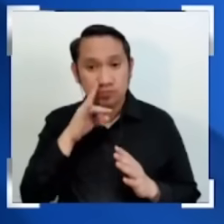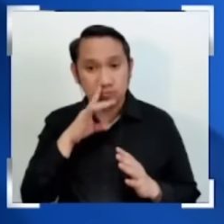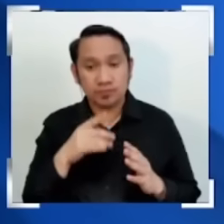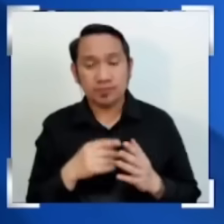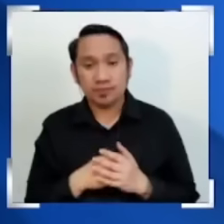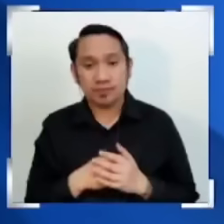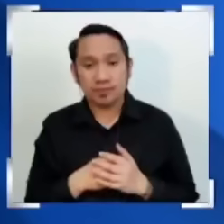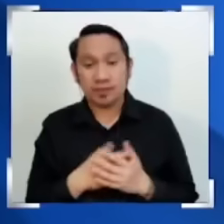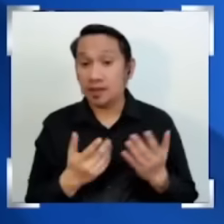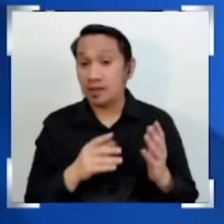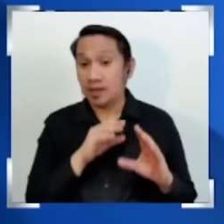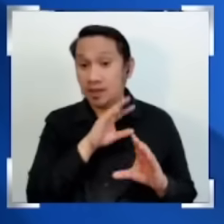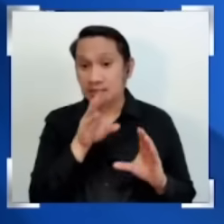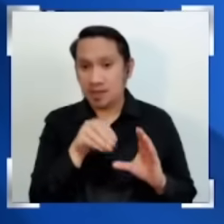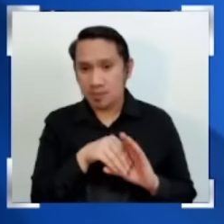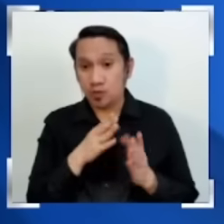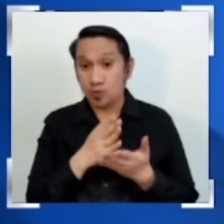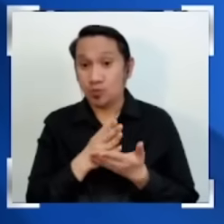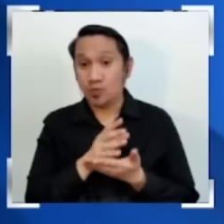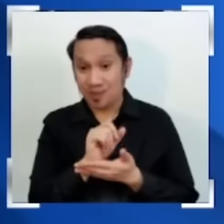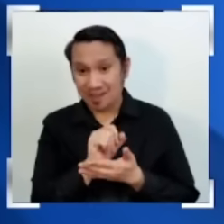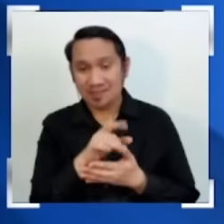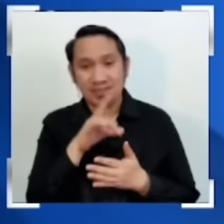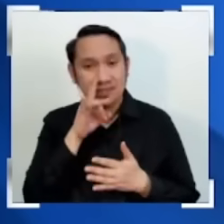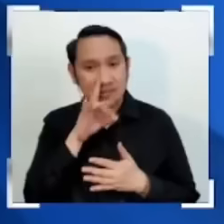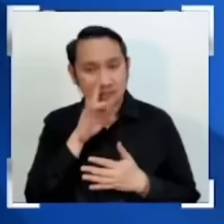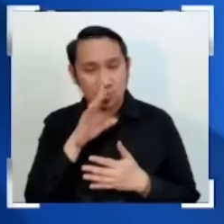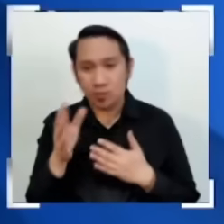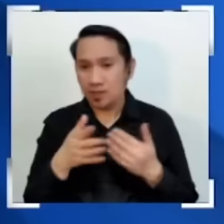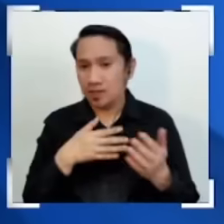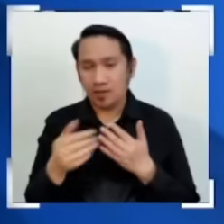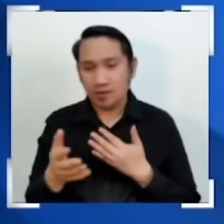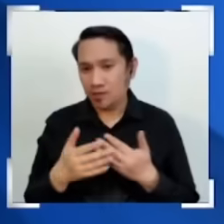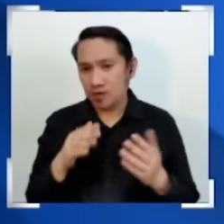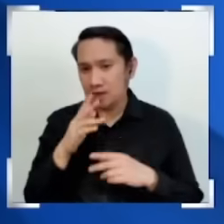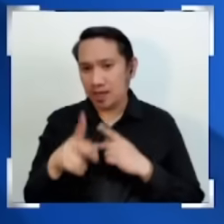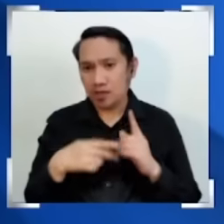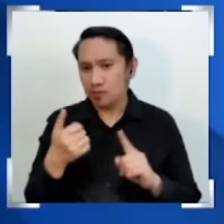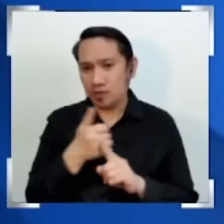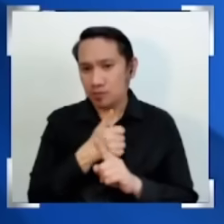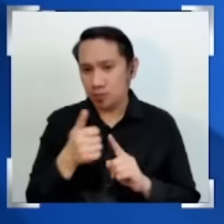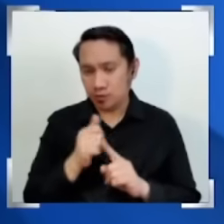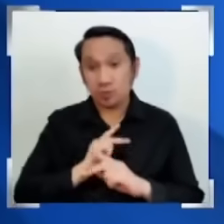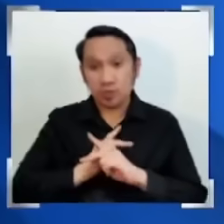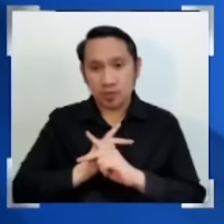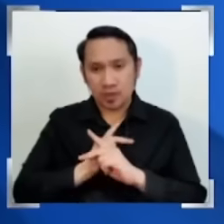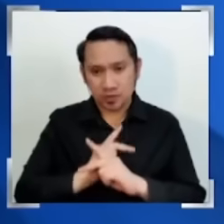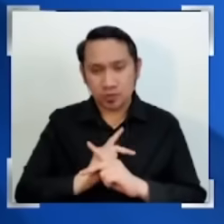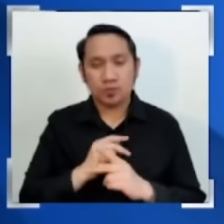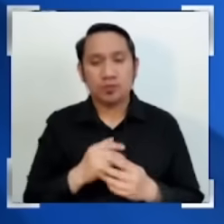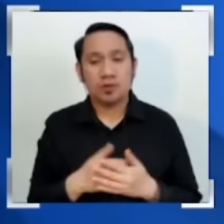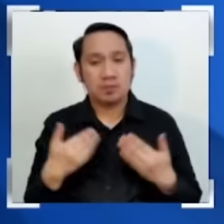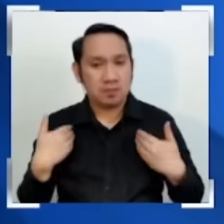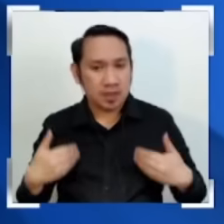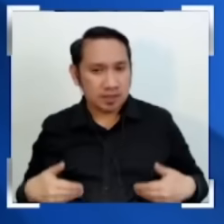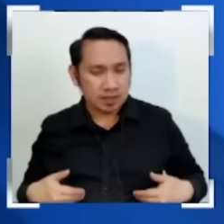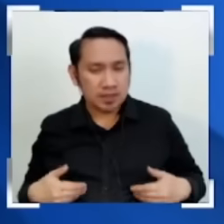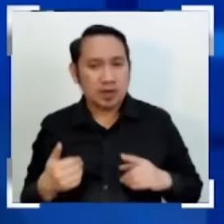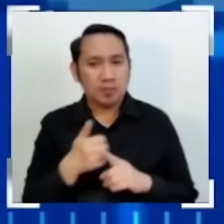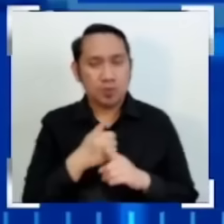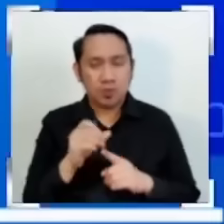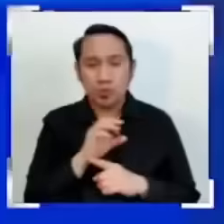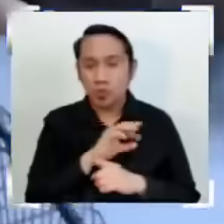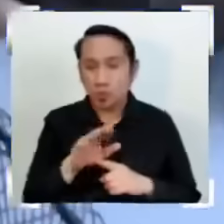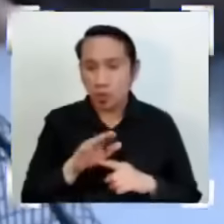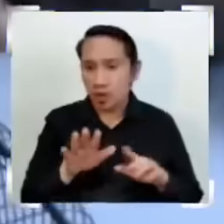nakasaad ang karapatan ng kasambahay laban sa anumang uri ng pang-aabuso, physical na pagmamalupit o harassment mula sa kanyang